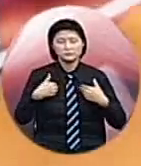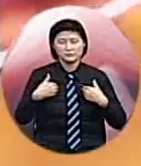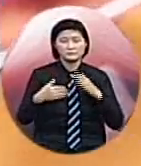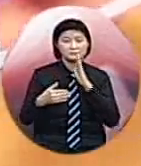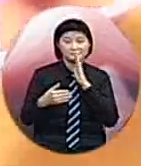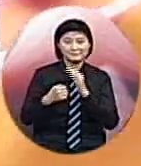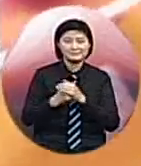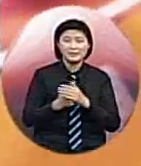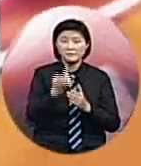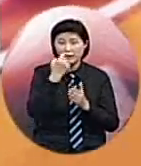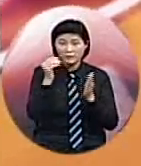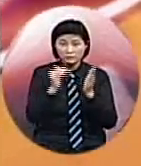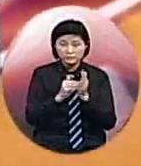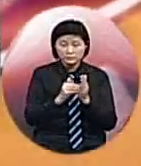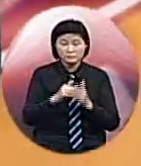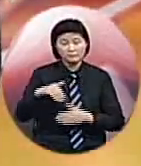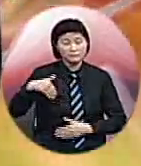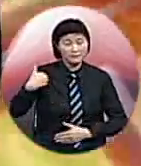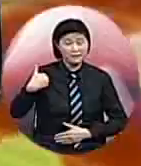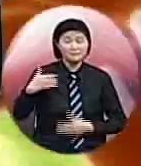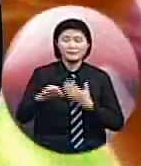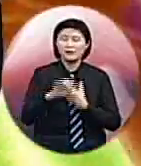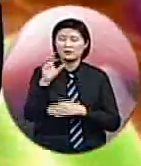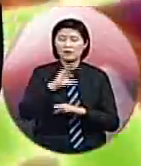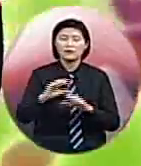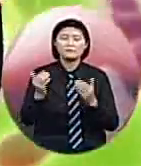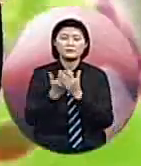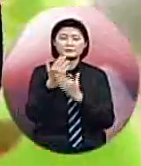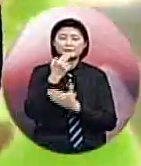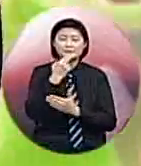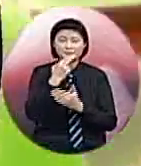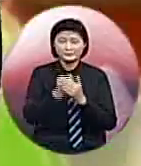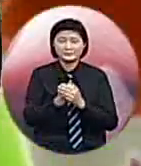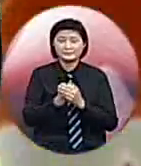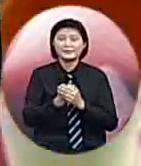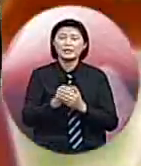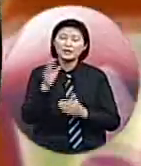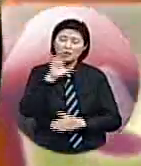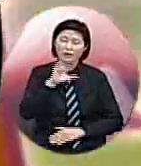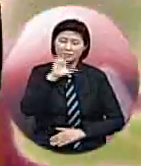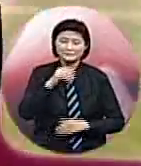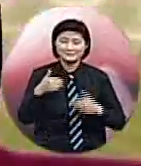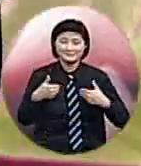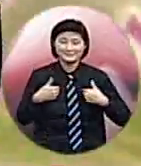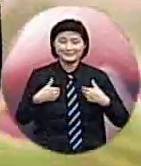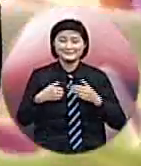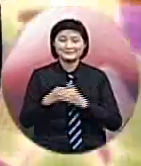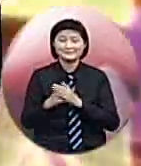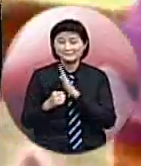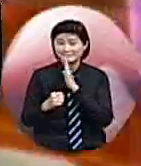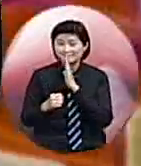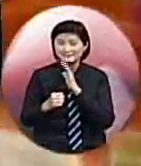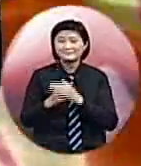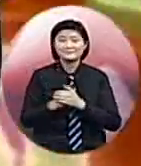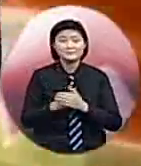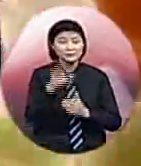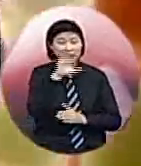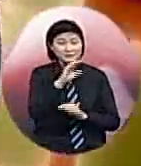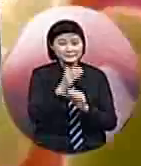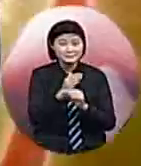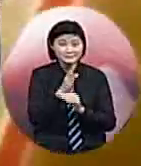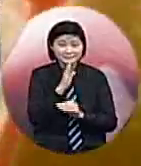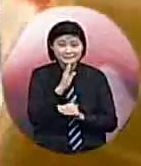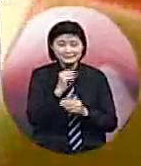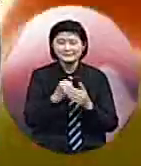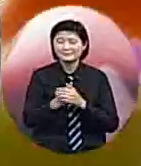네. 거기서만 배우고 그냥 와서 난 몰라 하면 노래 안 들어요. 예, 예. 흥얼흥얼 연습을 하셔야지. 네, 그 네. 네. 그렇게 하신가요? 네,